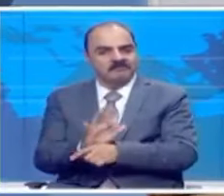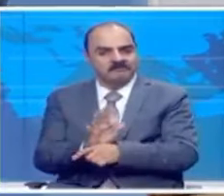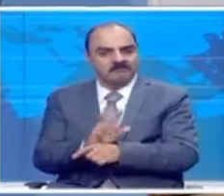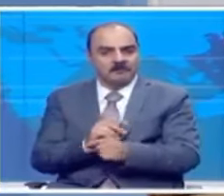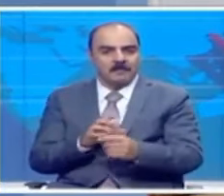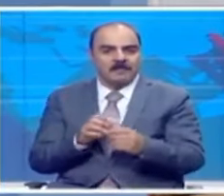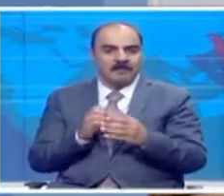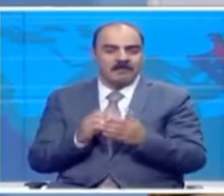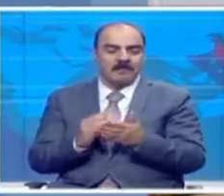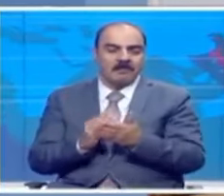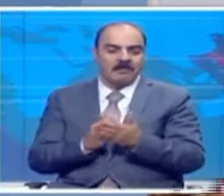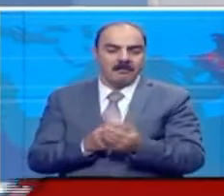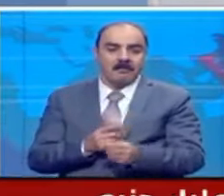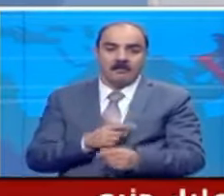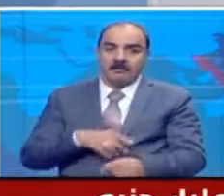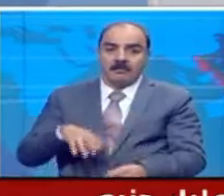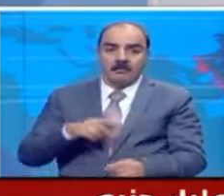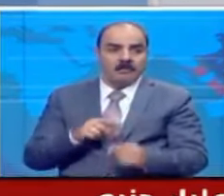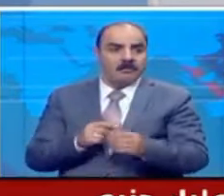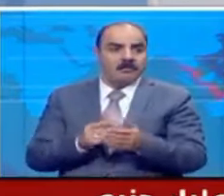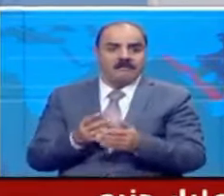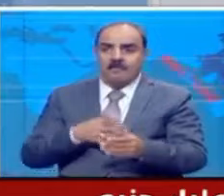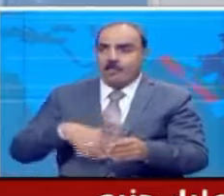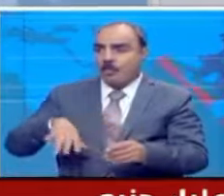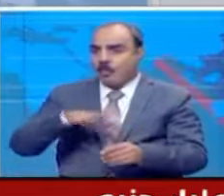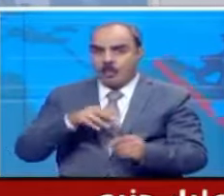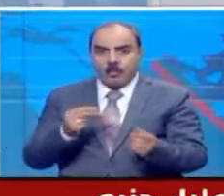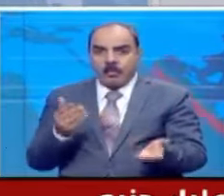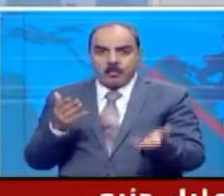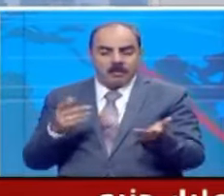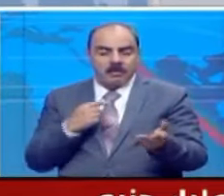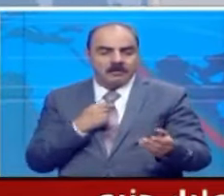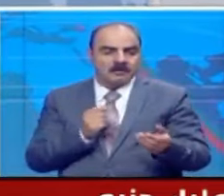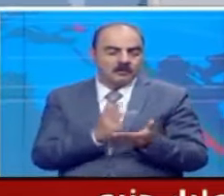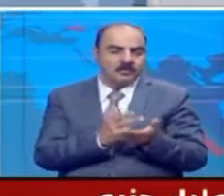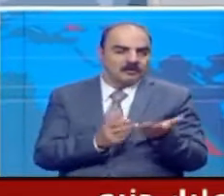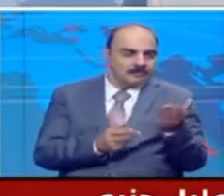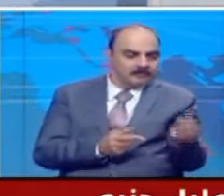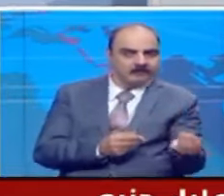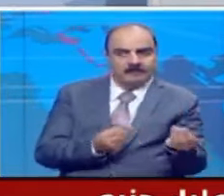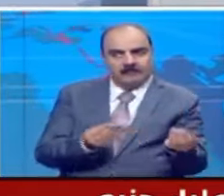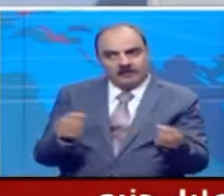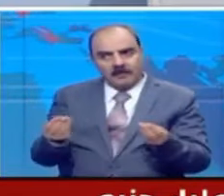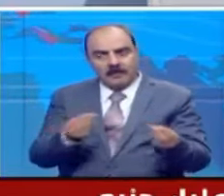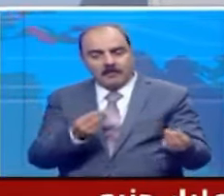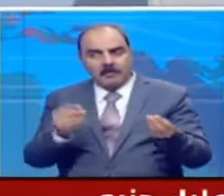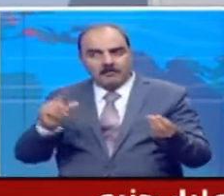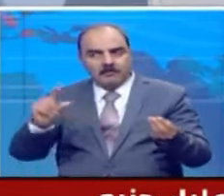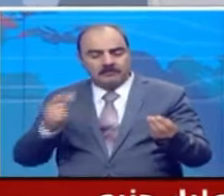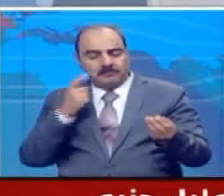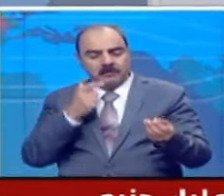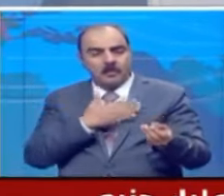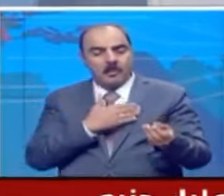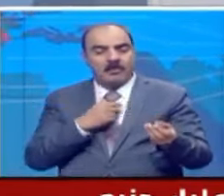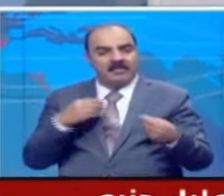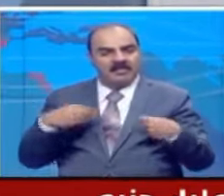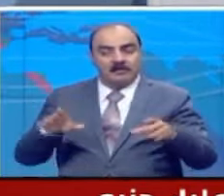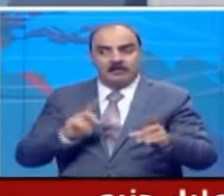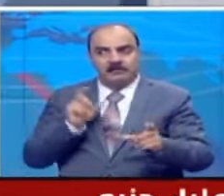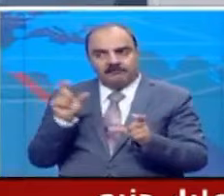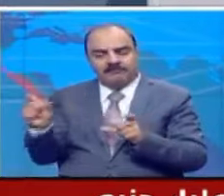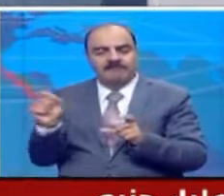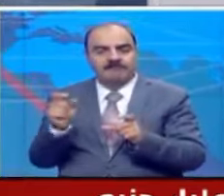حدة هذا الواقع الاقتصادي. والرسالة الأهم أن الإرادة